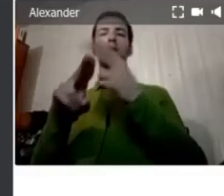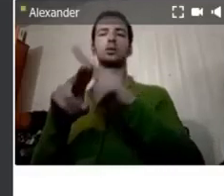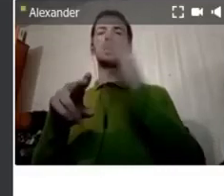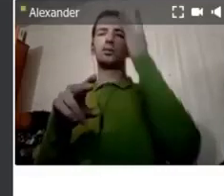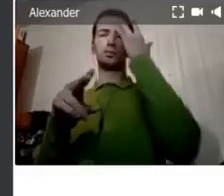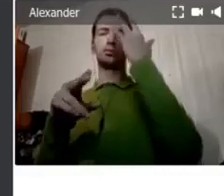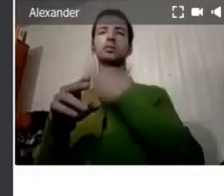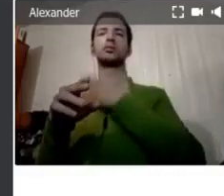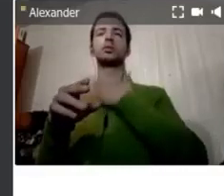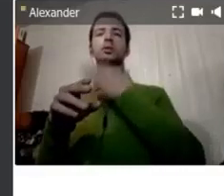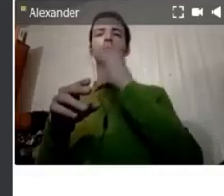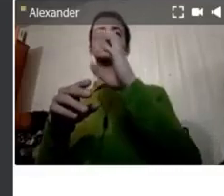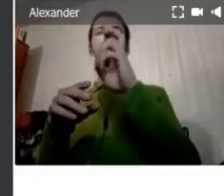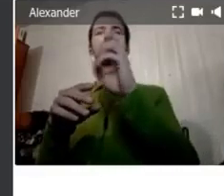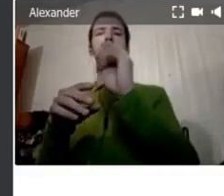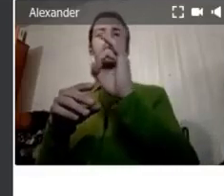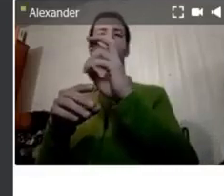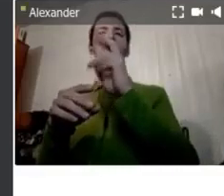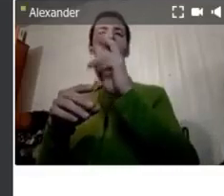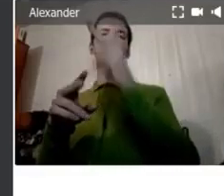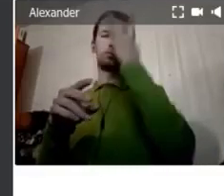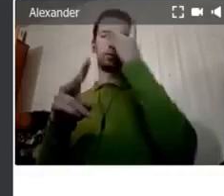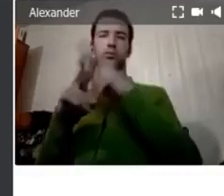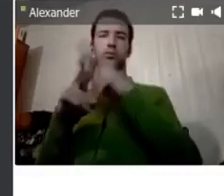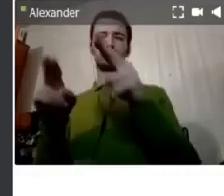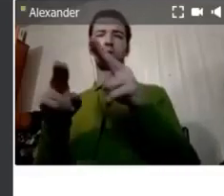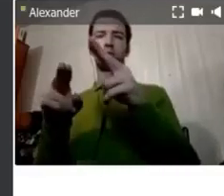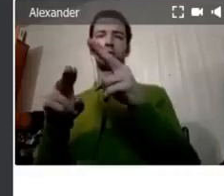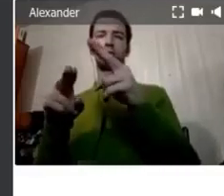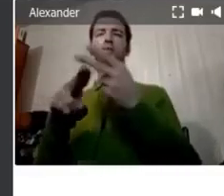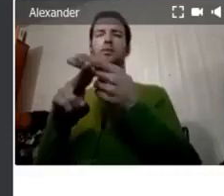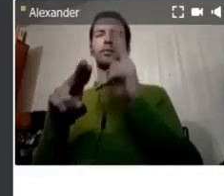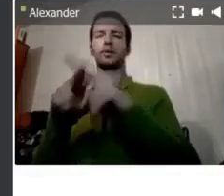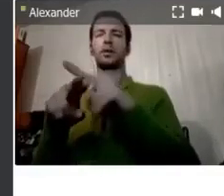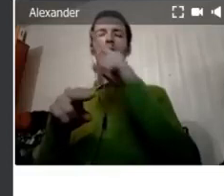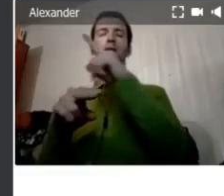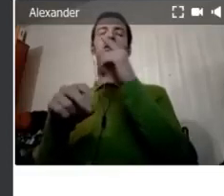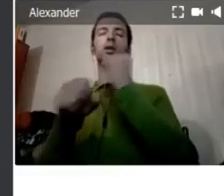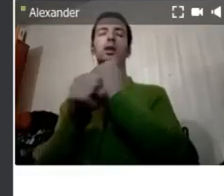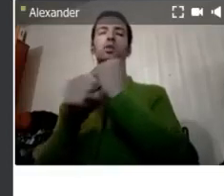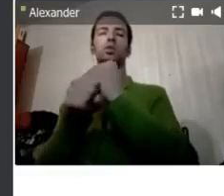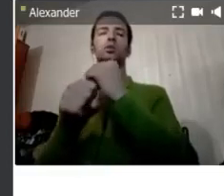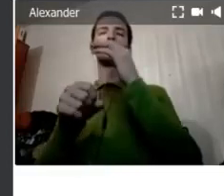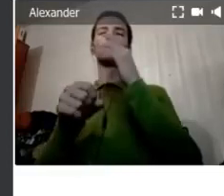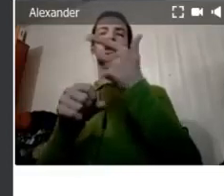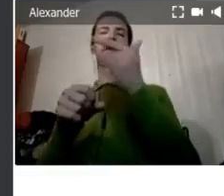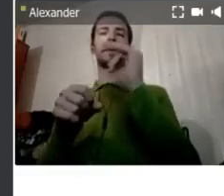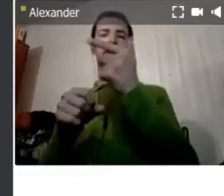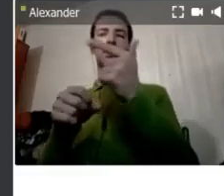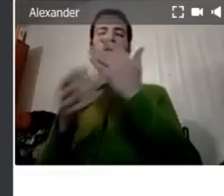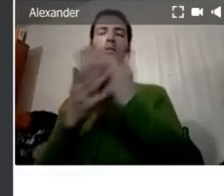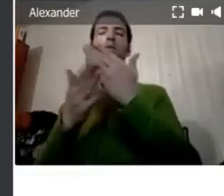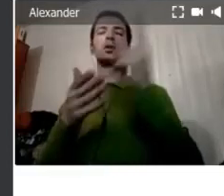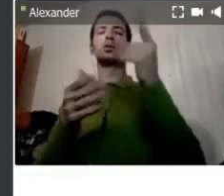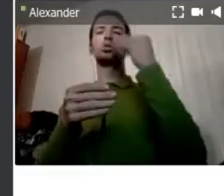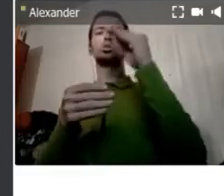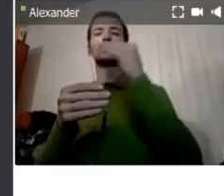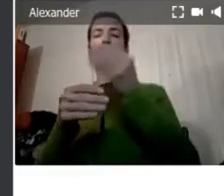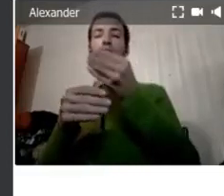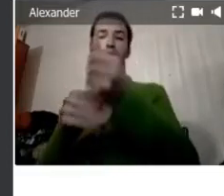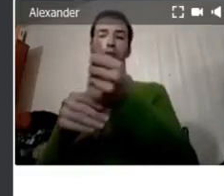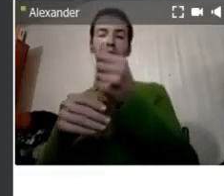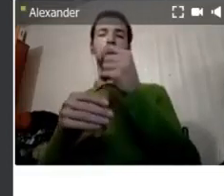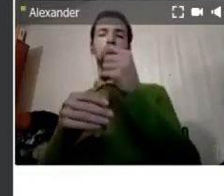деньги. То есть у вас все документы, у вас все чеки, непосредственно идете в отделение банка, не куда-нибудь на Perfect Money,